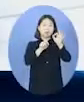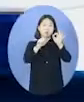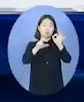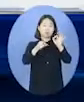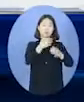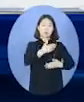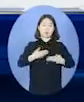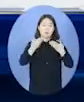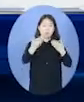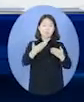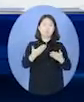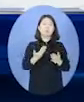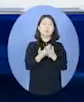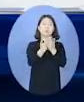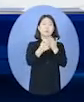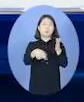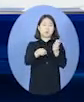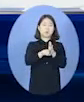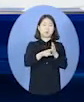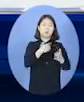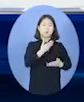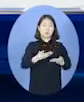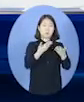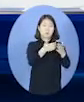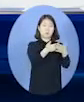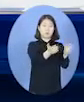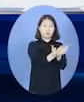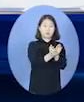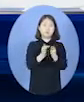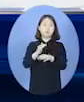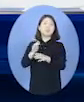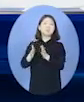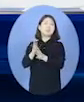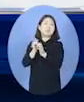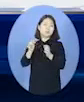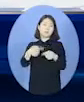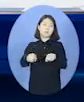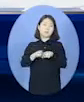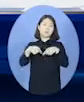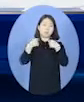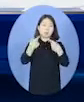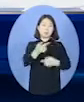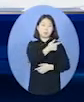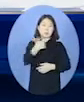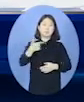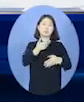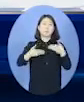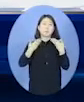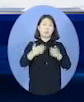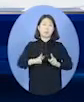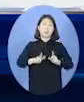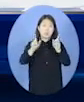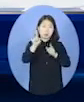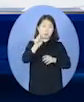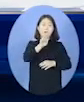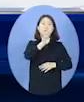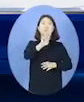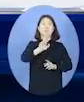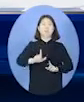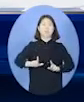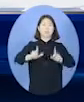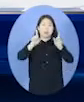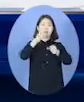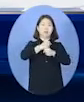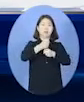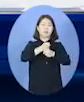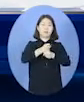천안시는 지난 15일 자원봉사 활성화를 위해 자원봉사단체와 시민이 함께하는 대규모 봉사활동인 하반기 천안